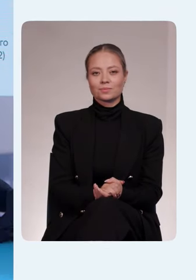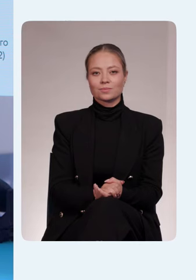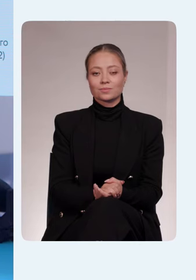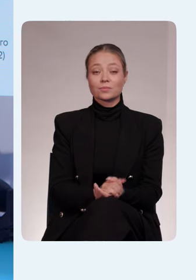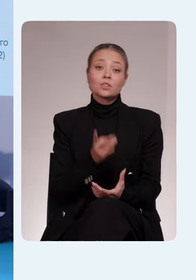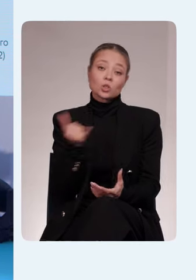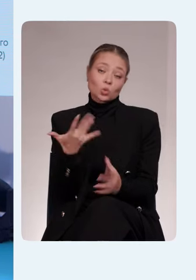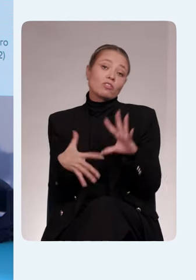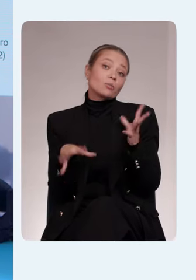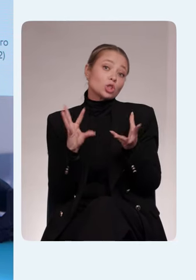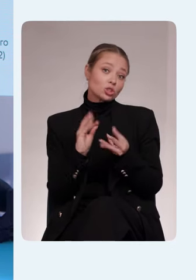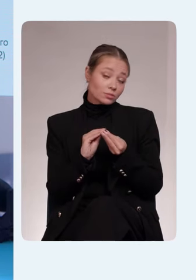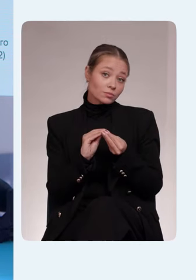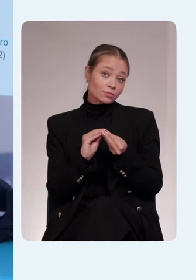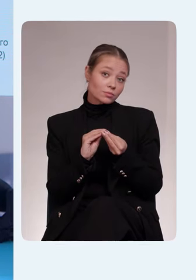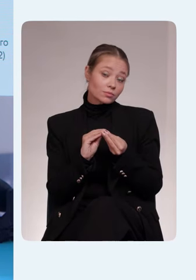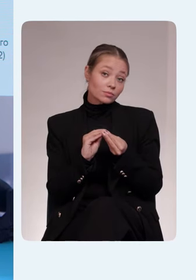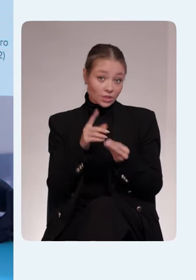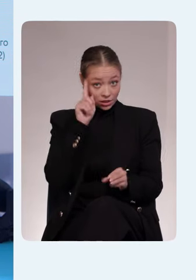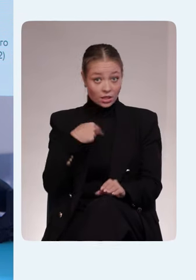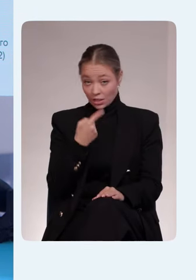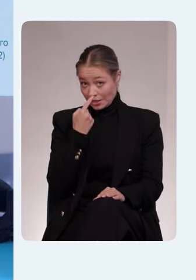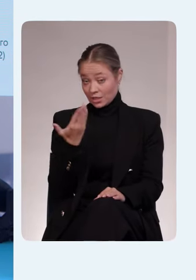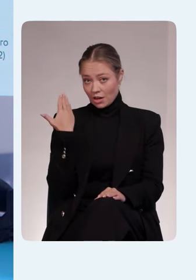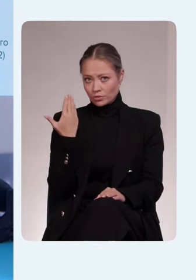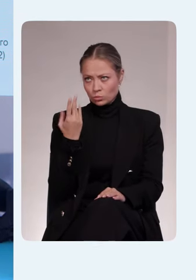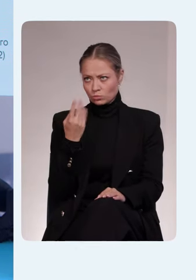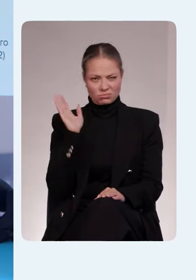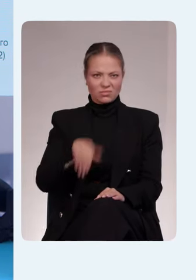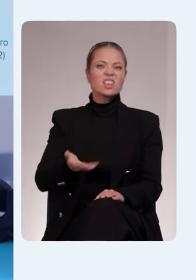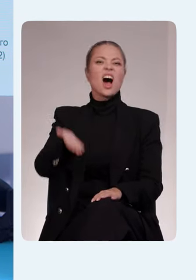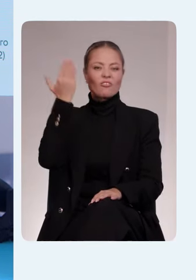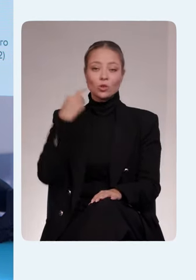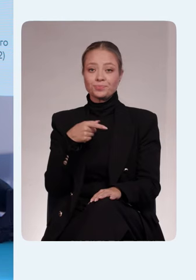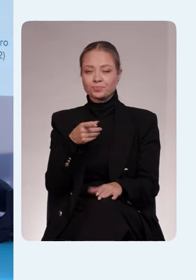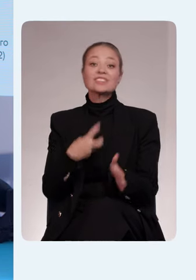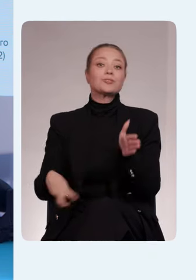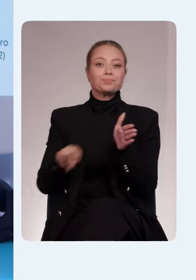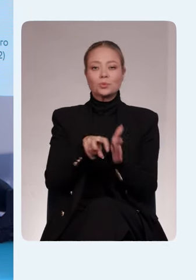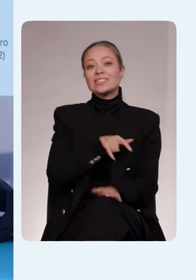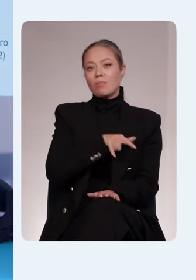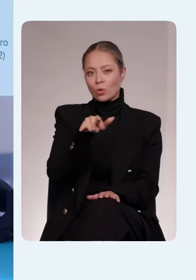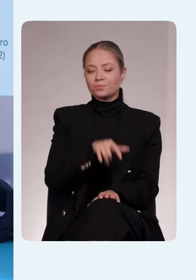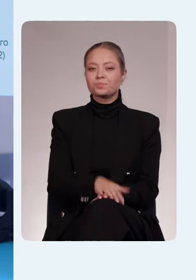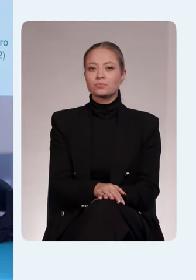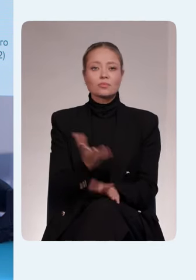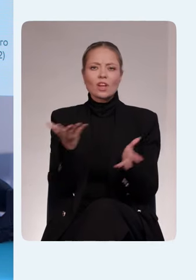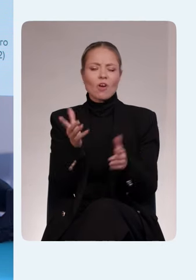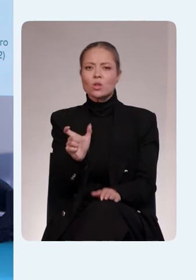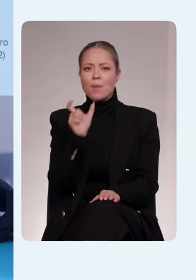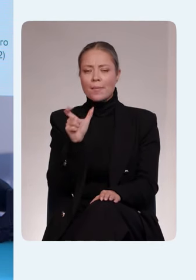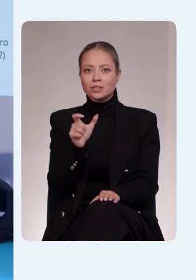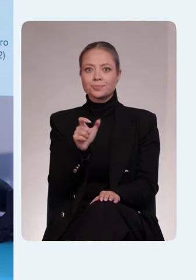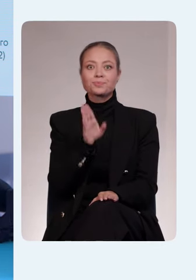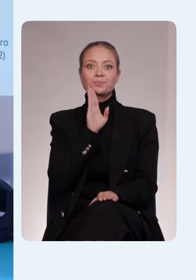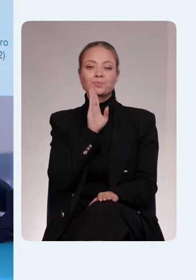Ну, вообще, я еще, знаете, недавно, как, давно летал на самолете. И в какой-то момент